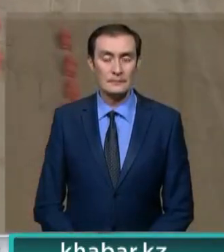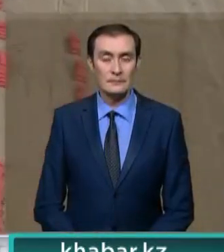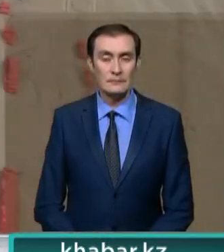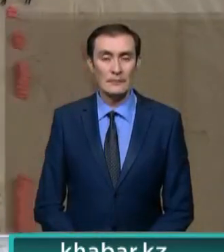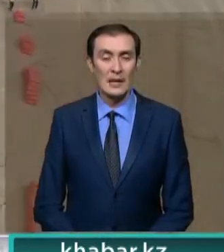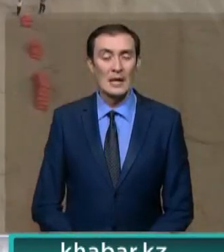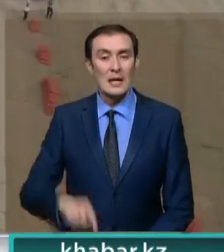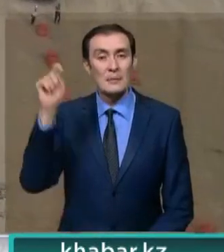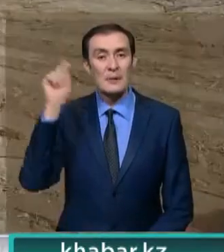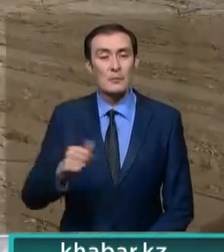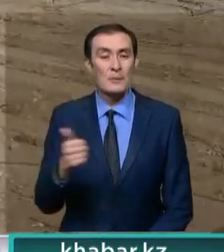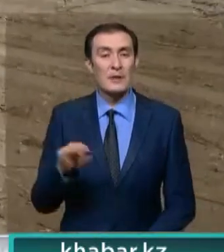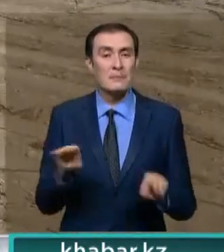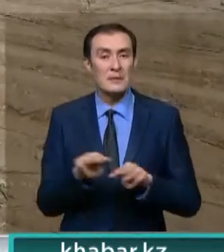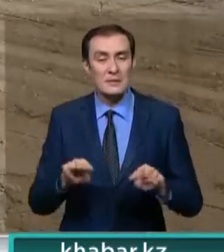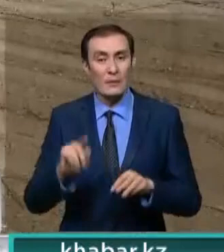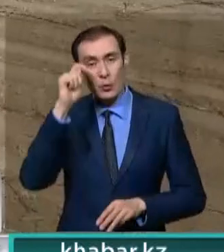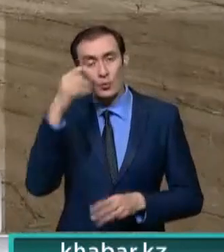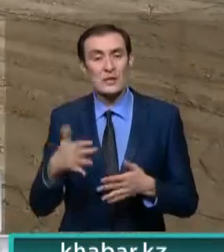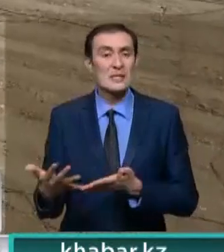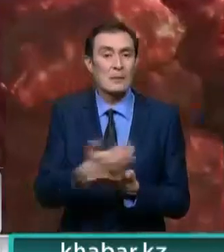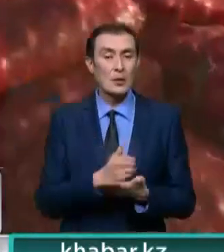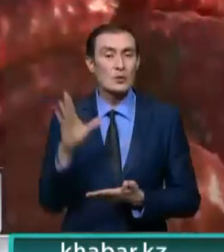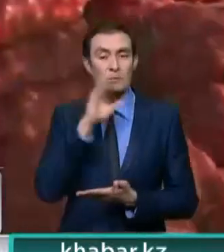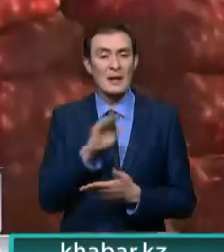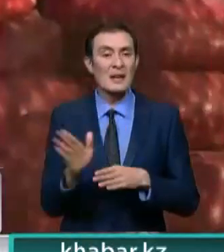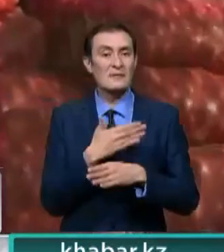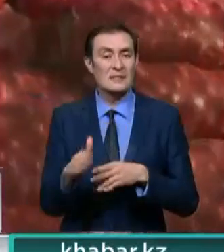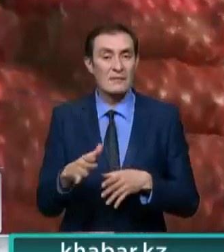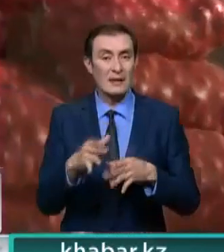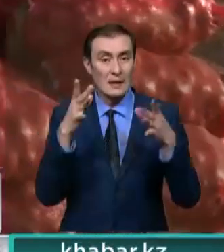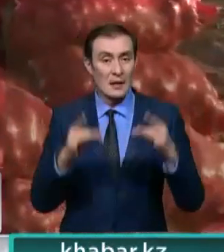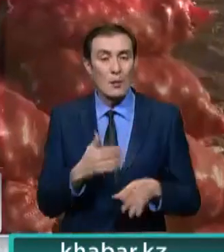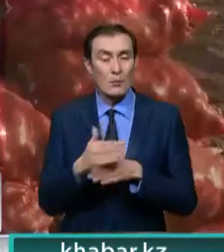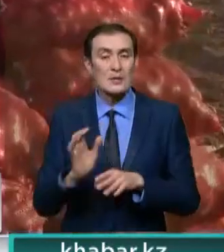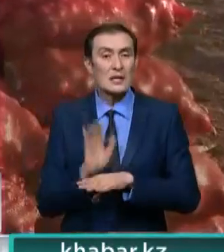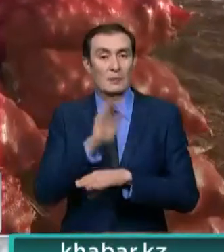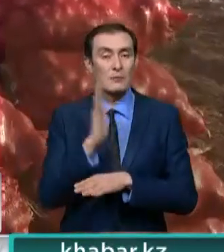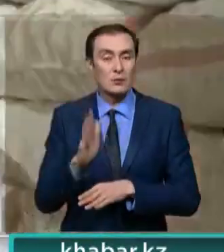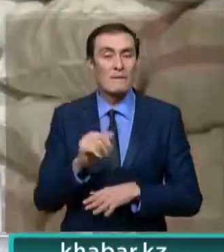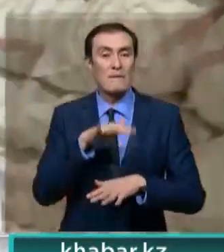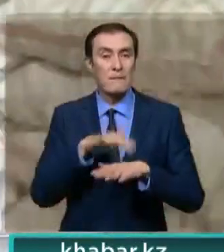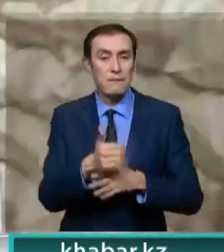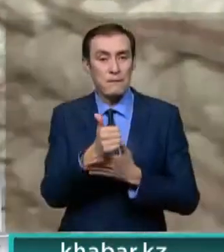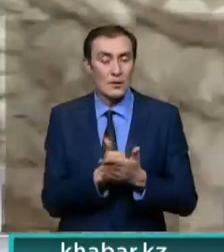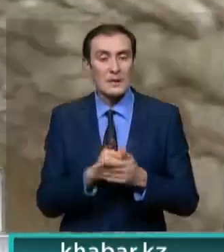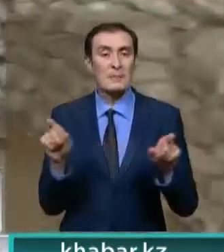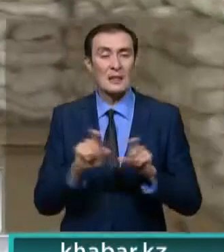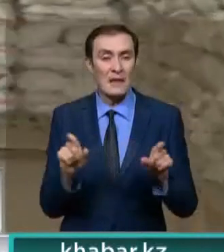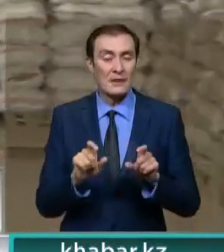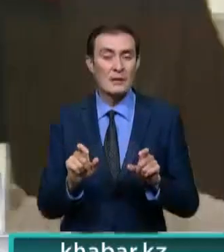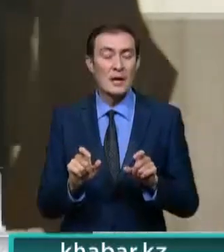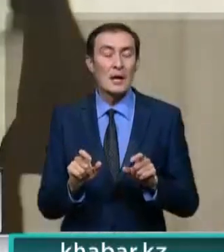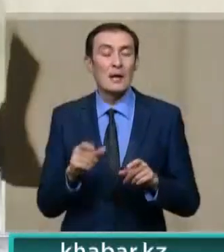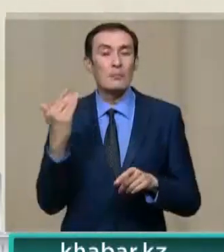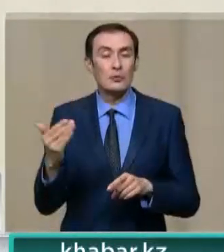К прибытию премьера на полях урожай лука уже собрали и успели расфасовать. После овощи отправятся в стабфонд и прилавки социальных